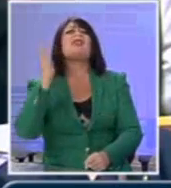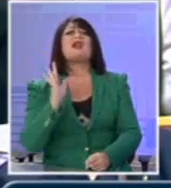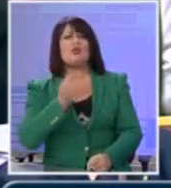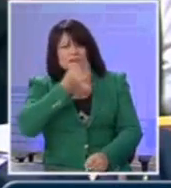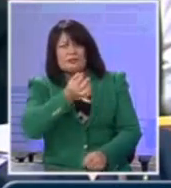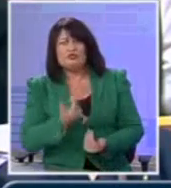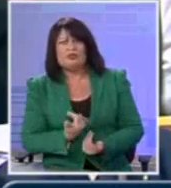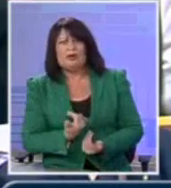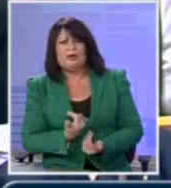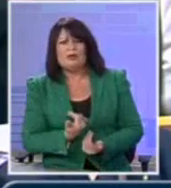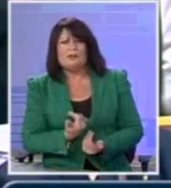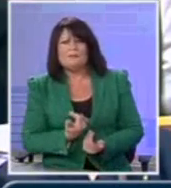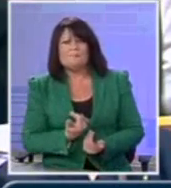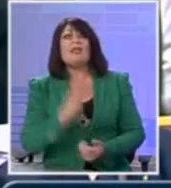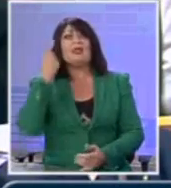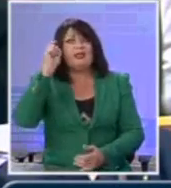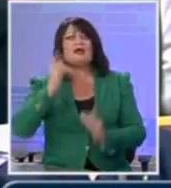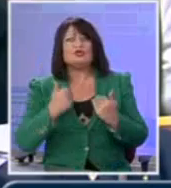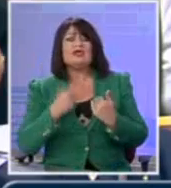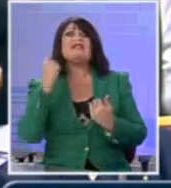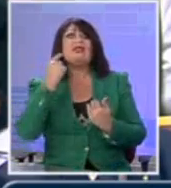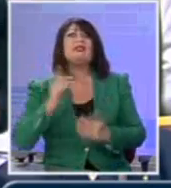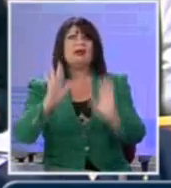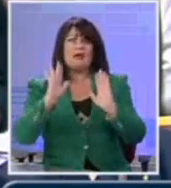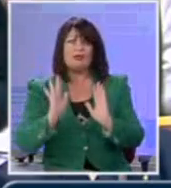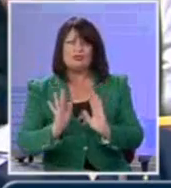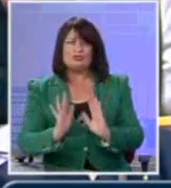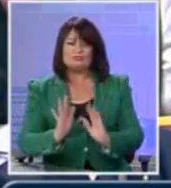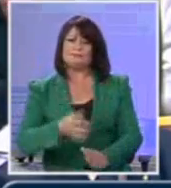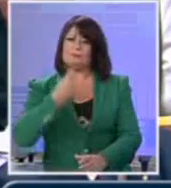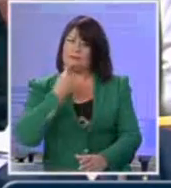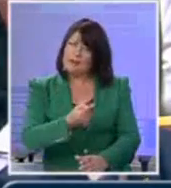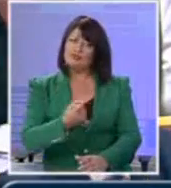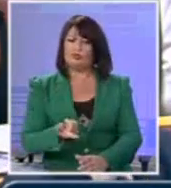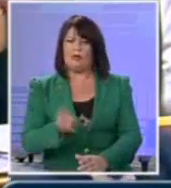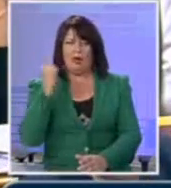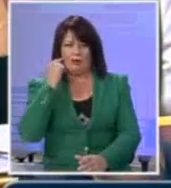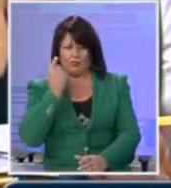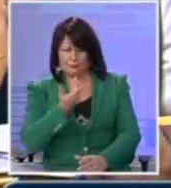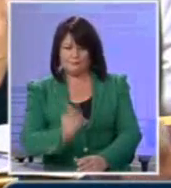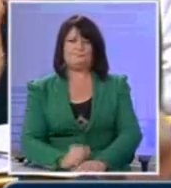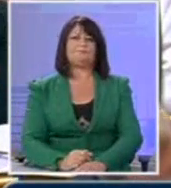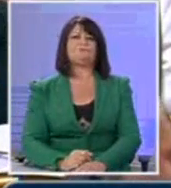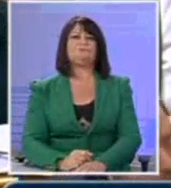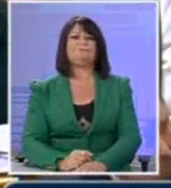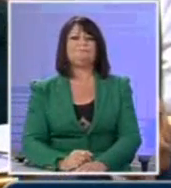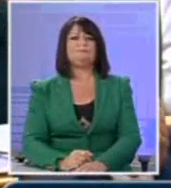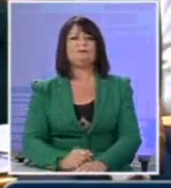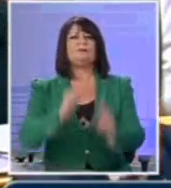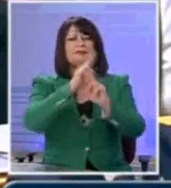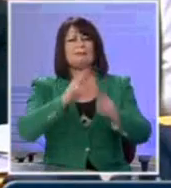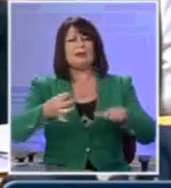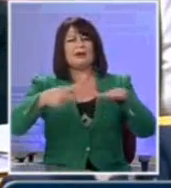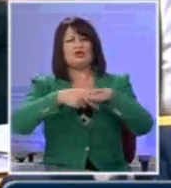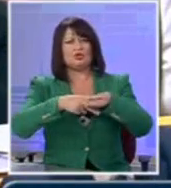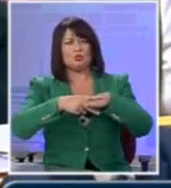λέω. Δεν είναι μόνο ότι δεν τα ξέρετε. Δεν τα ακούτε. Λοιπόν, ακούστε τώρα να δείτε. Σύμφωνα με τον πίνακα που έχω από το Διεθνές Νομισματικό